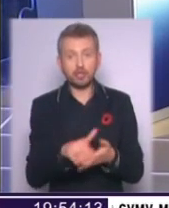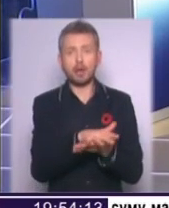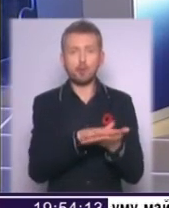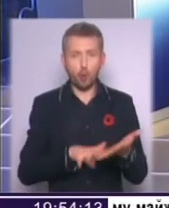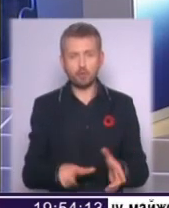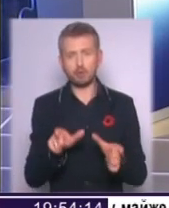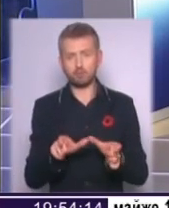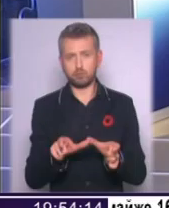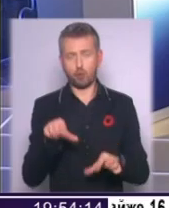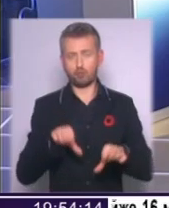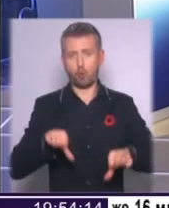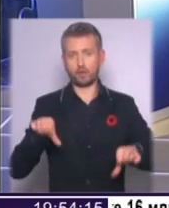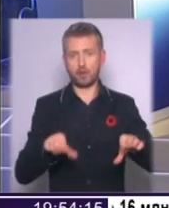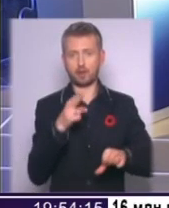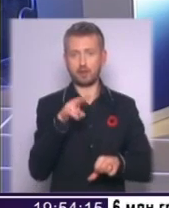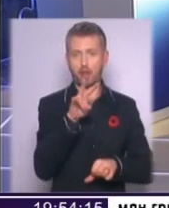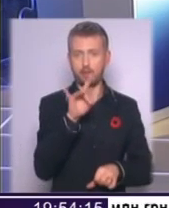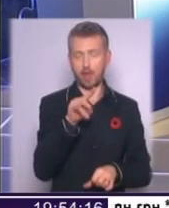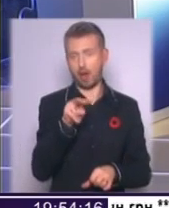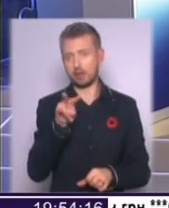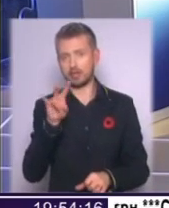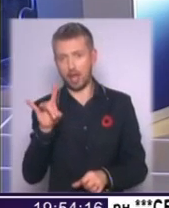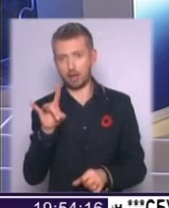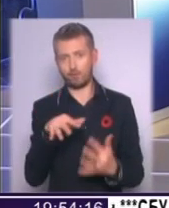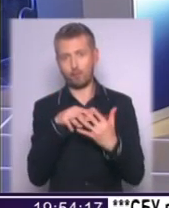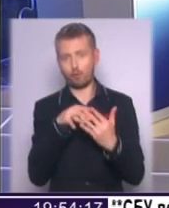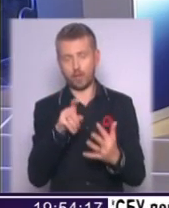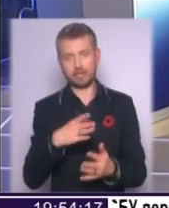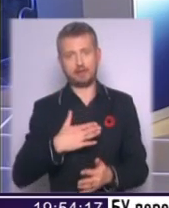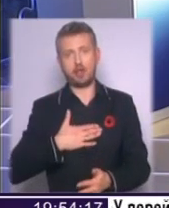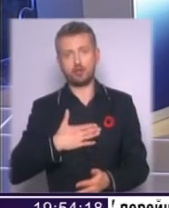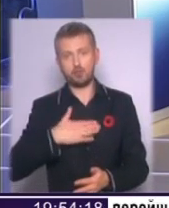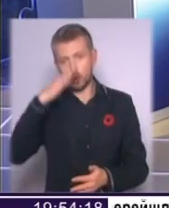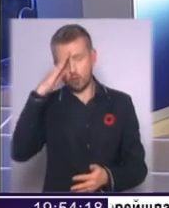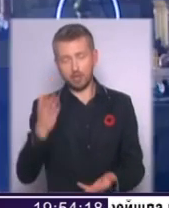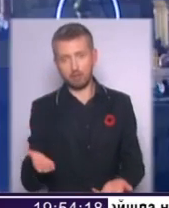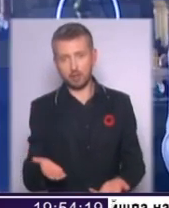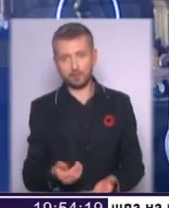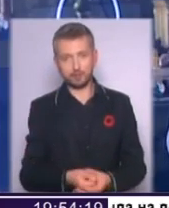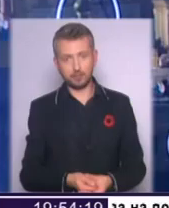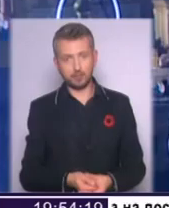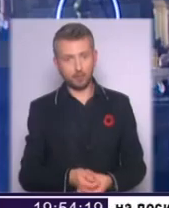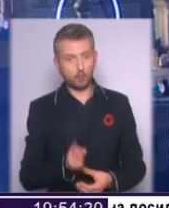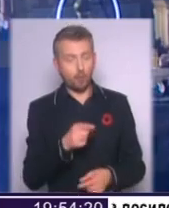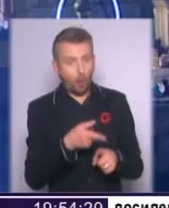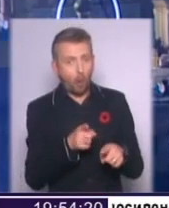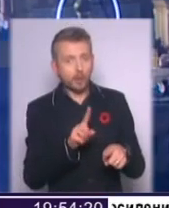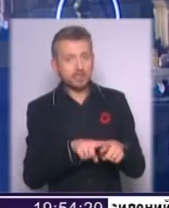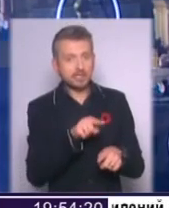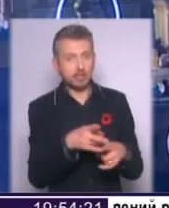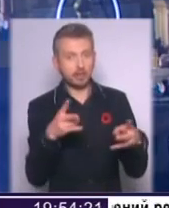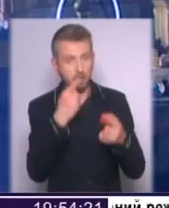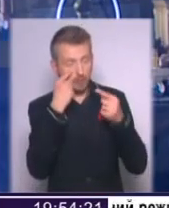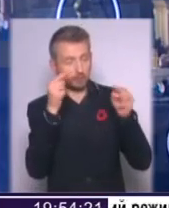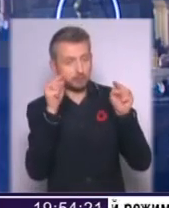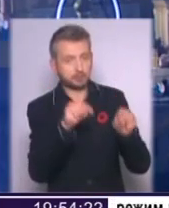в так званих ДНР, ЛНР воювати з нашими хлопцями. Тому оце треба